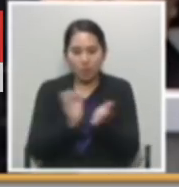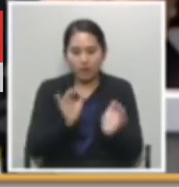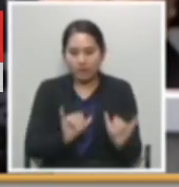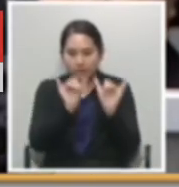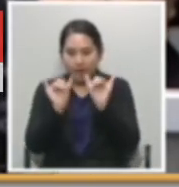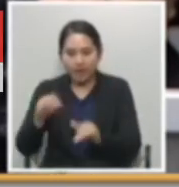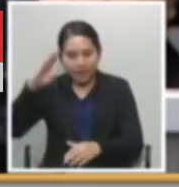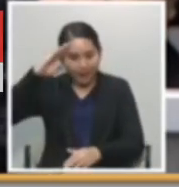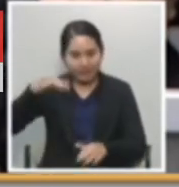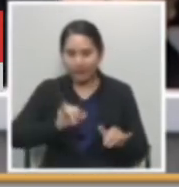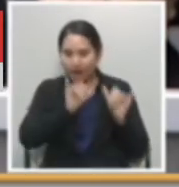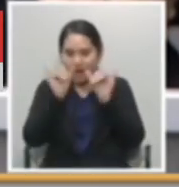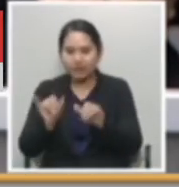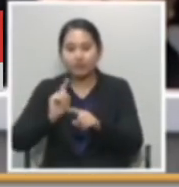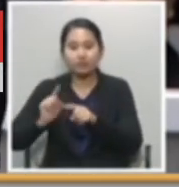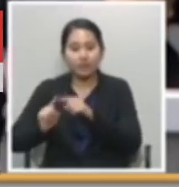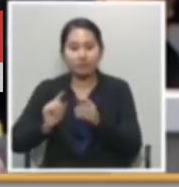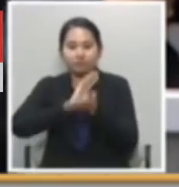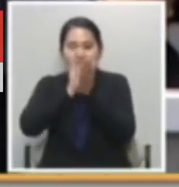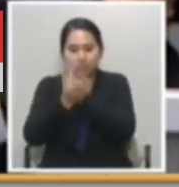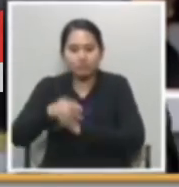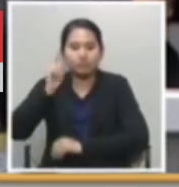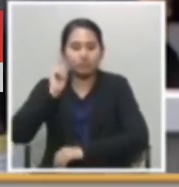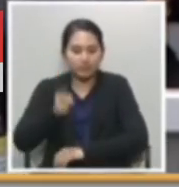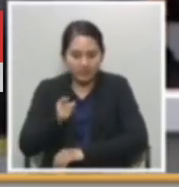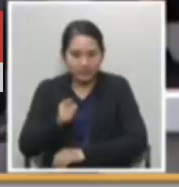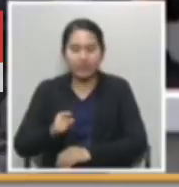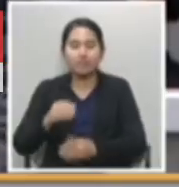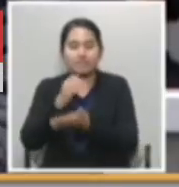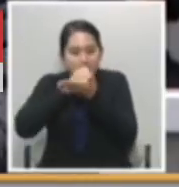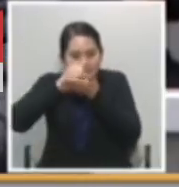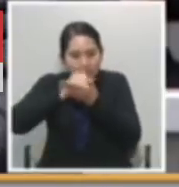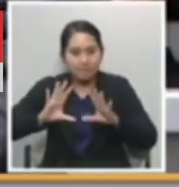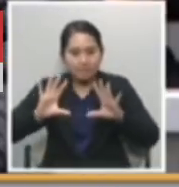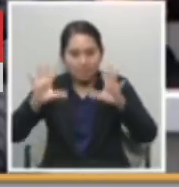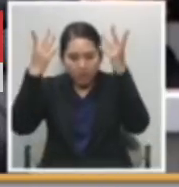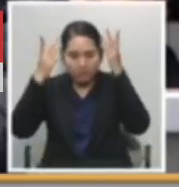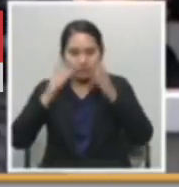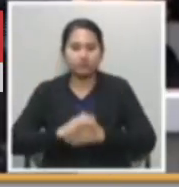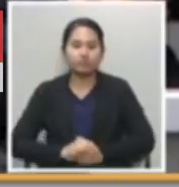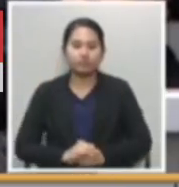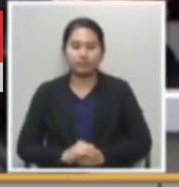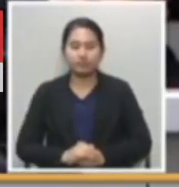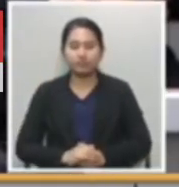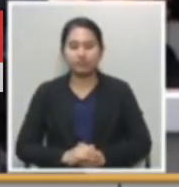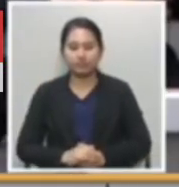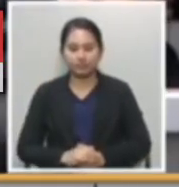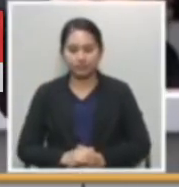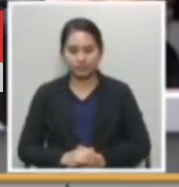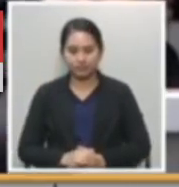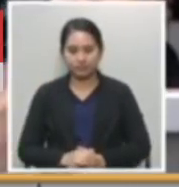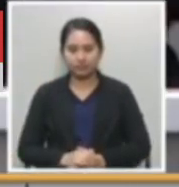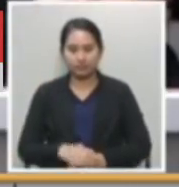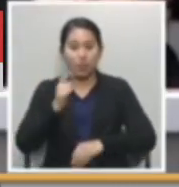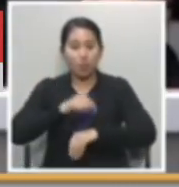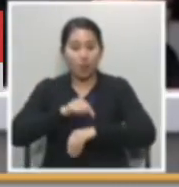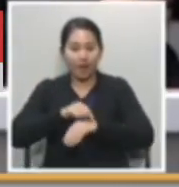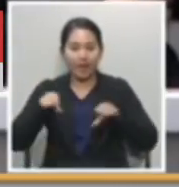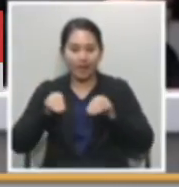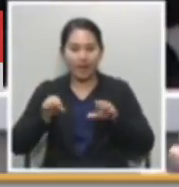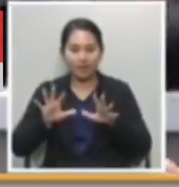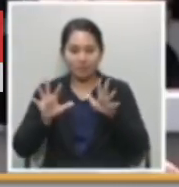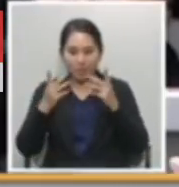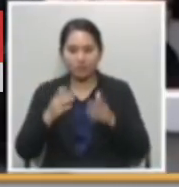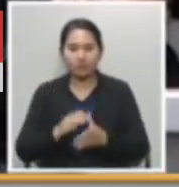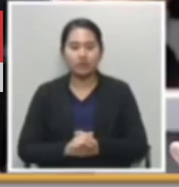ทหารก็ต้องย้ายบูรณาการจริงๆมันจะหมดเลยเรื่องยาเสพติดอีกเรื่องนึงนะครับเวลาใกล้หมดผมได้เวลาจากพรรค